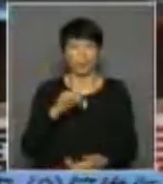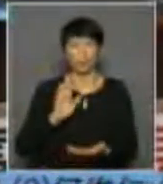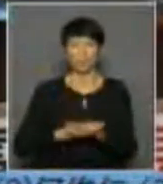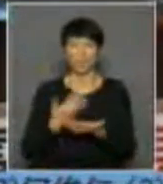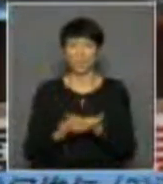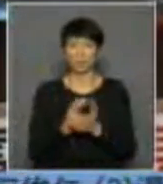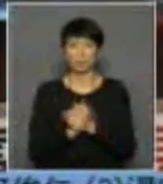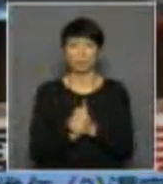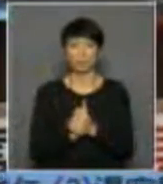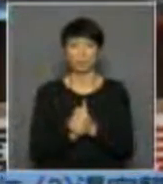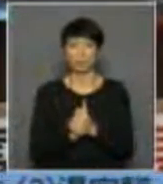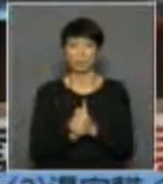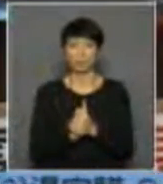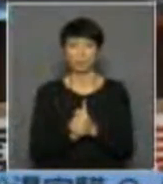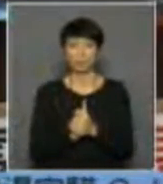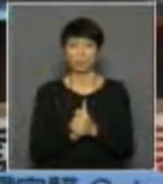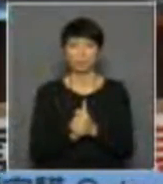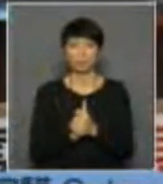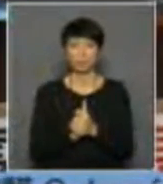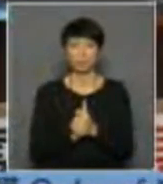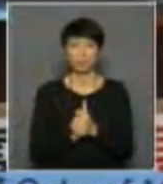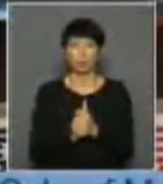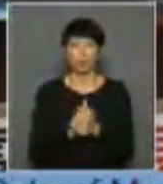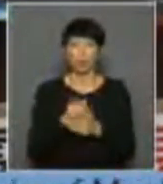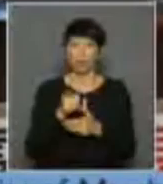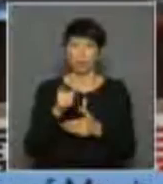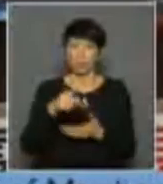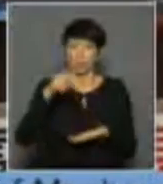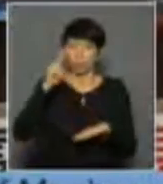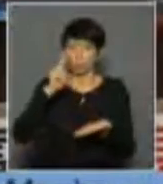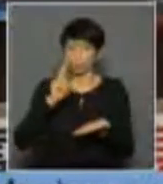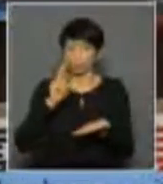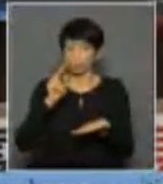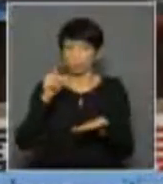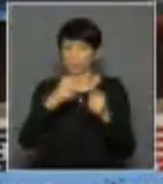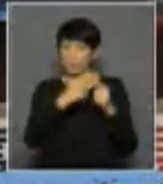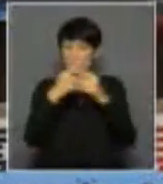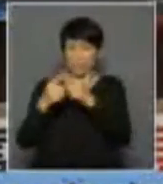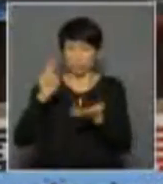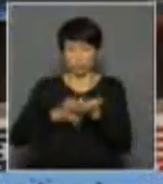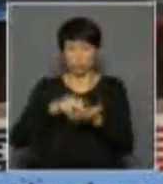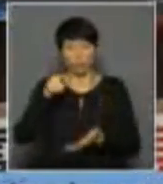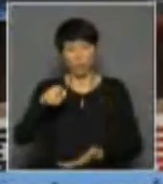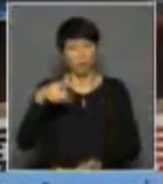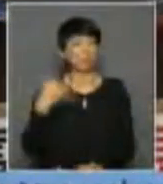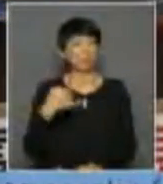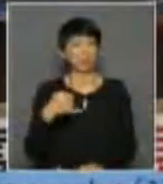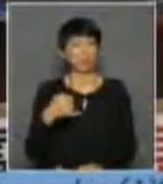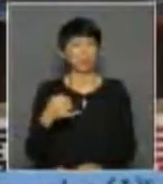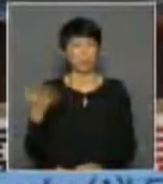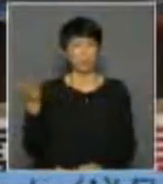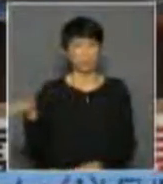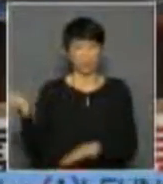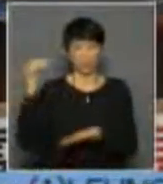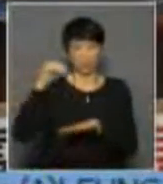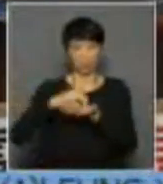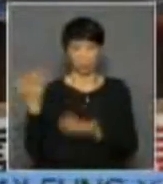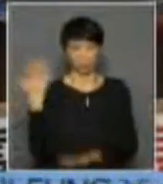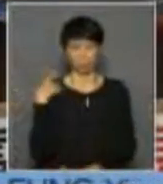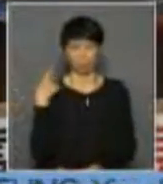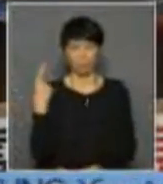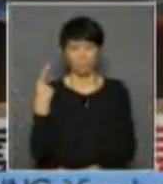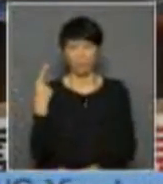但係呢、這個你係未能夠取信於民。我知道好多人到尋晚為止啊，都諗住。